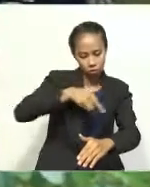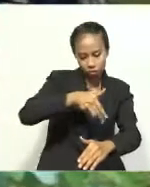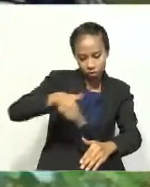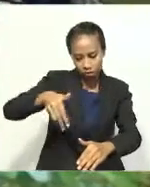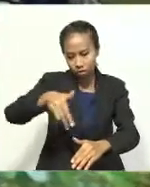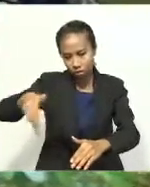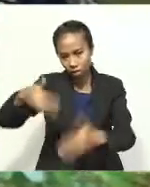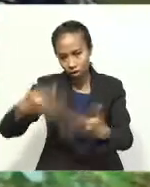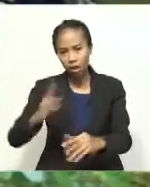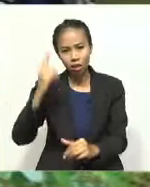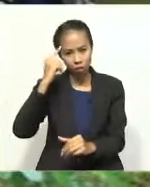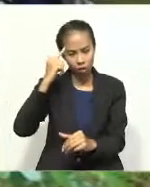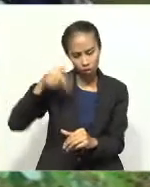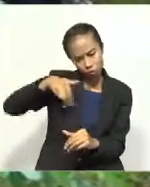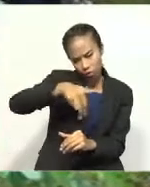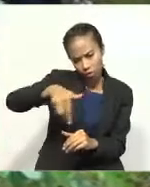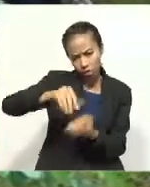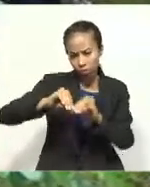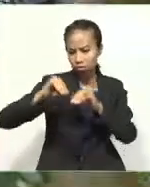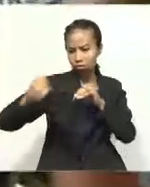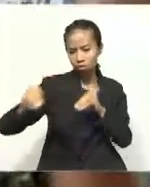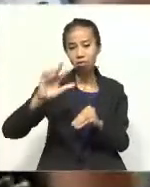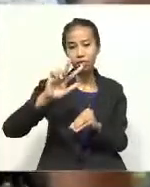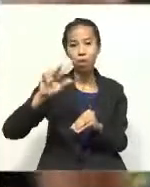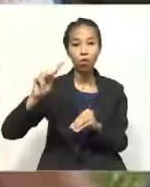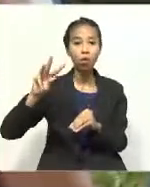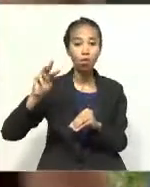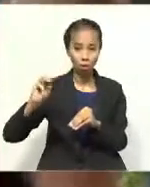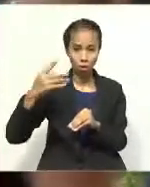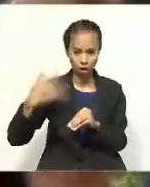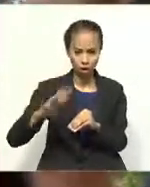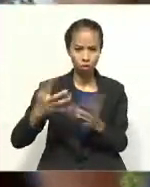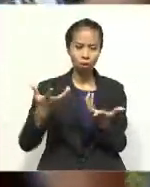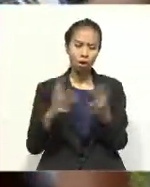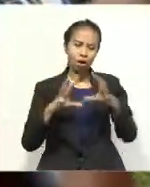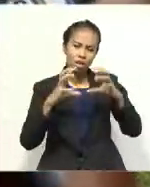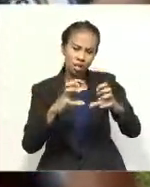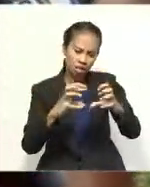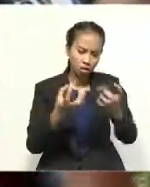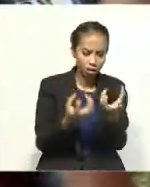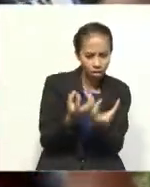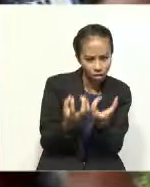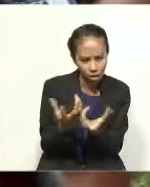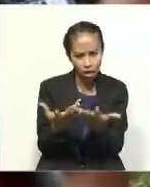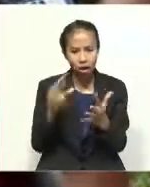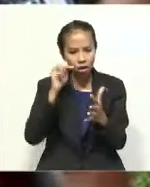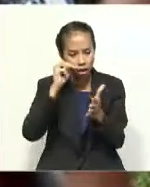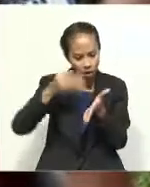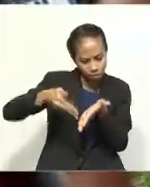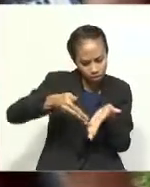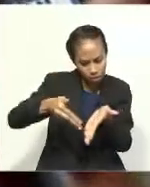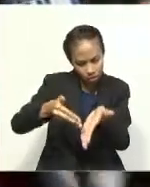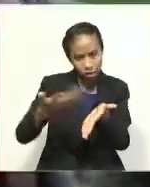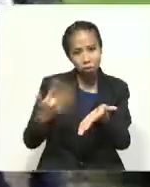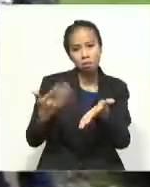ซึ่งคาดว่าจะต้องเดินทางเท้าเข้าไปอีกประมาณ3กิโลเมตรแต่ด้วยเส้นทางที่เต็มไปด้วยโขดหินเกาะแก่งและร่องน้ำซึ่งบางช่วงมี